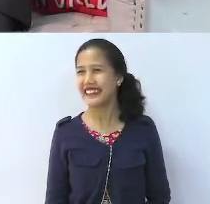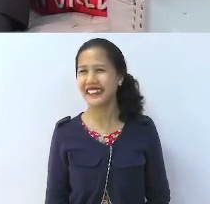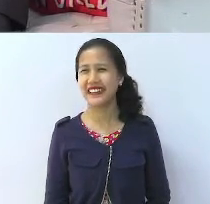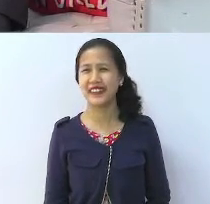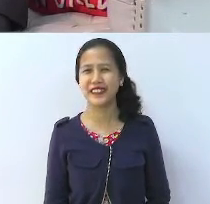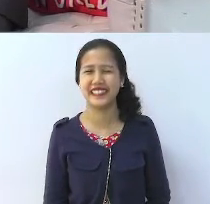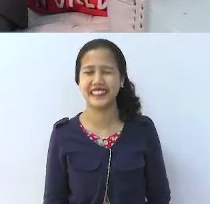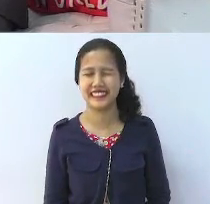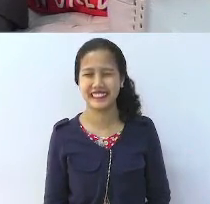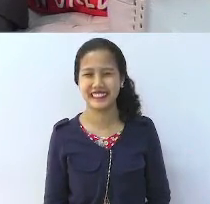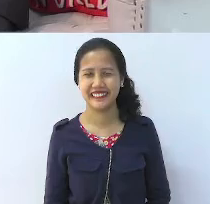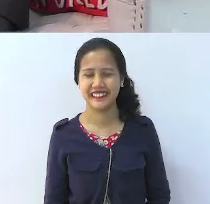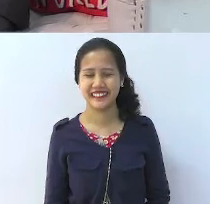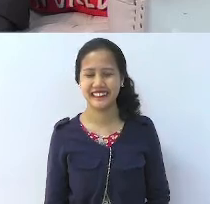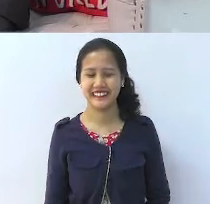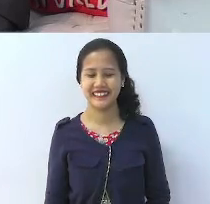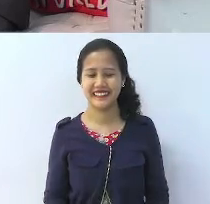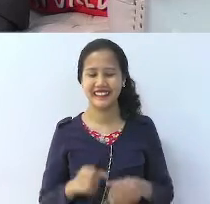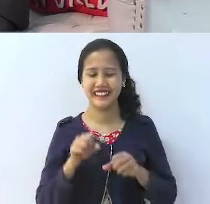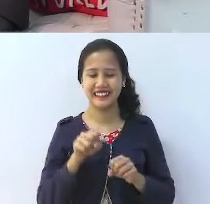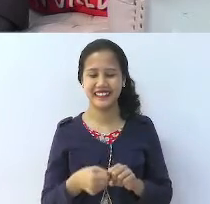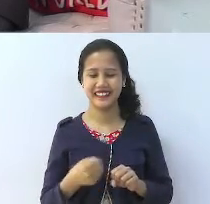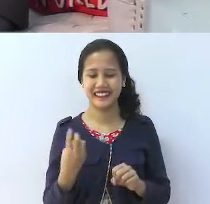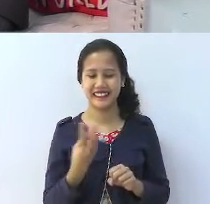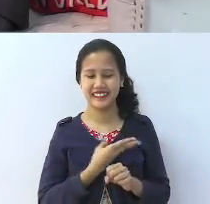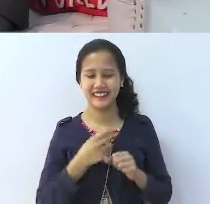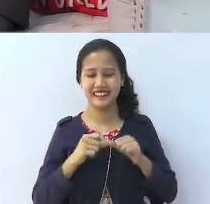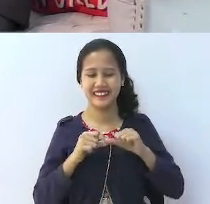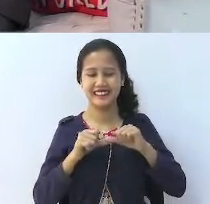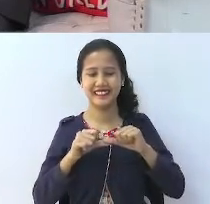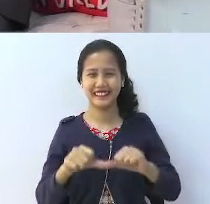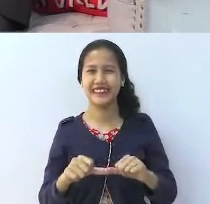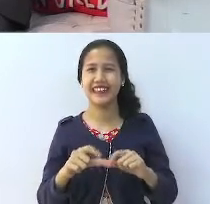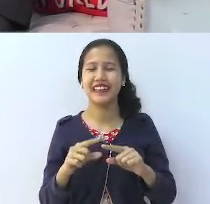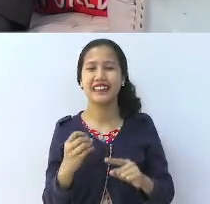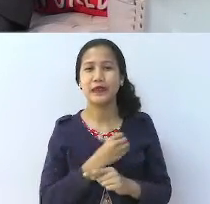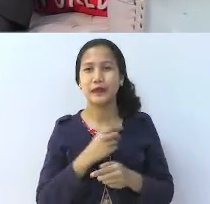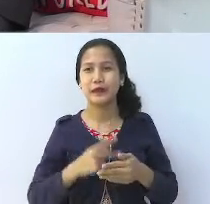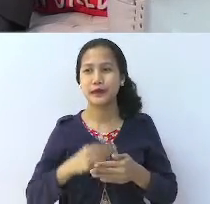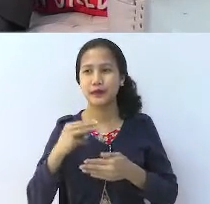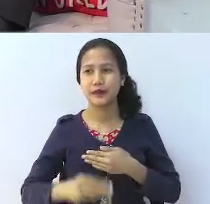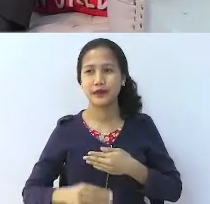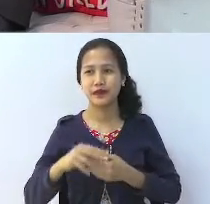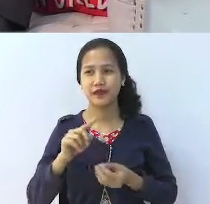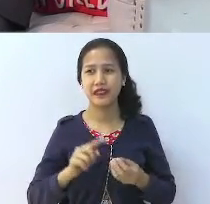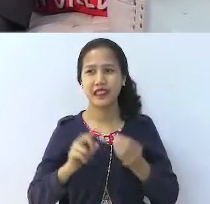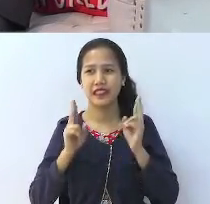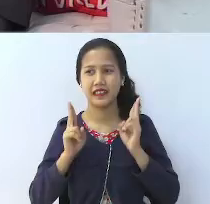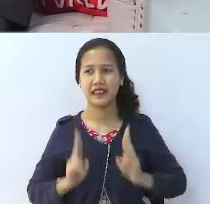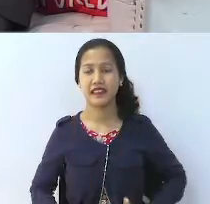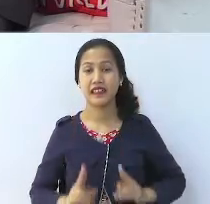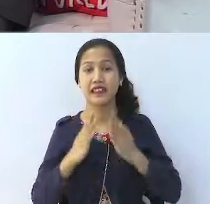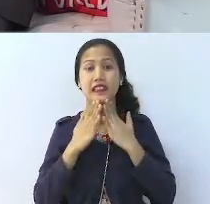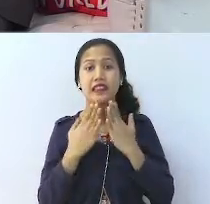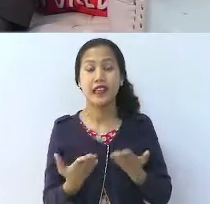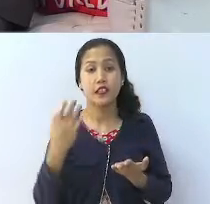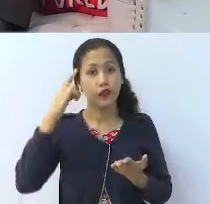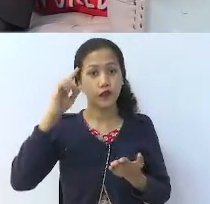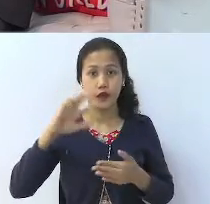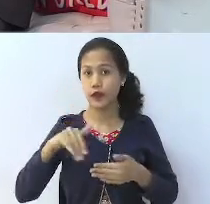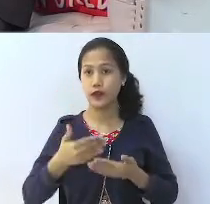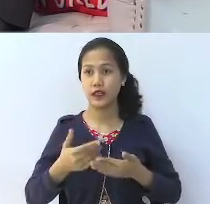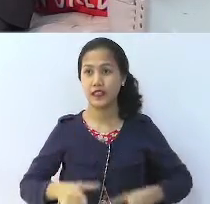Nanonood ka eh. Okay na? Okay